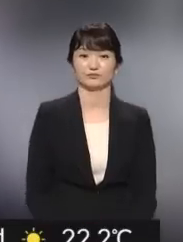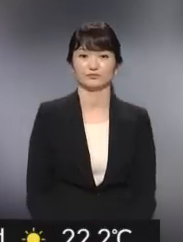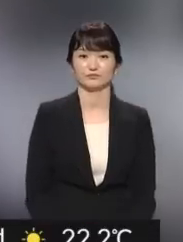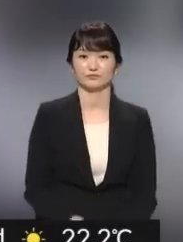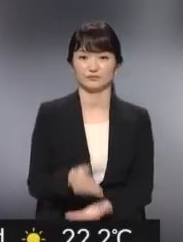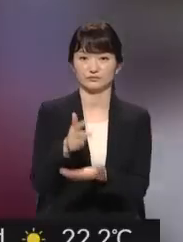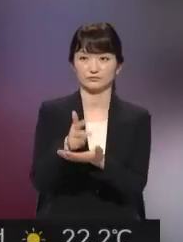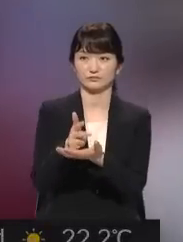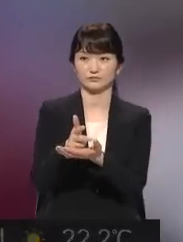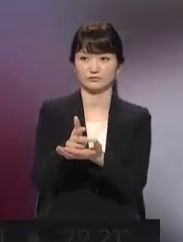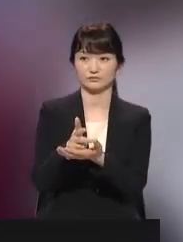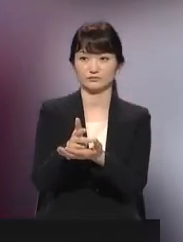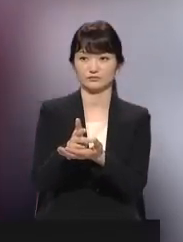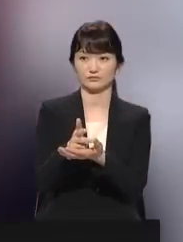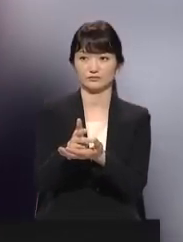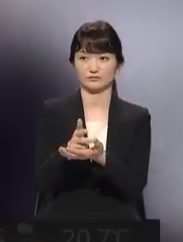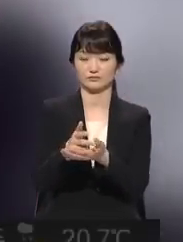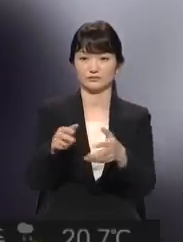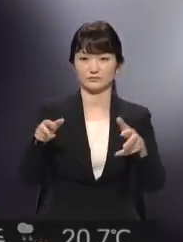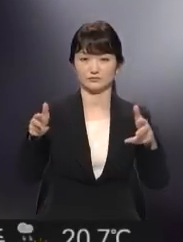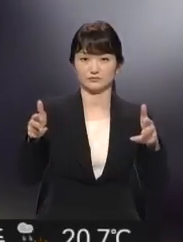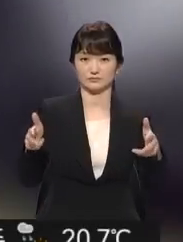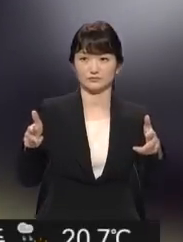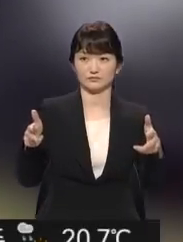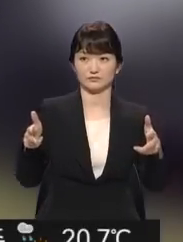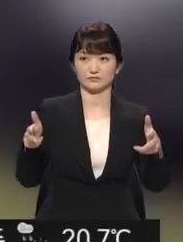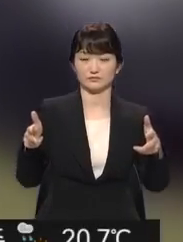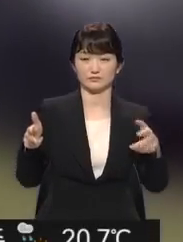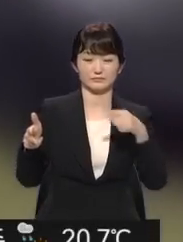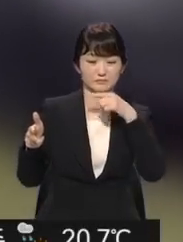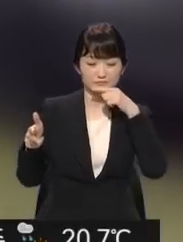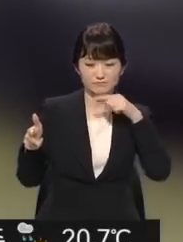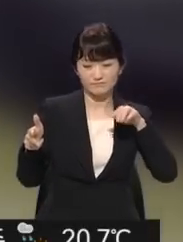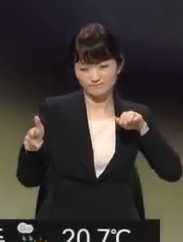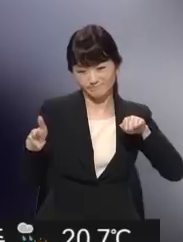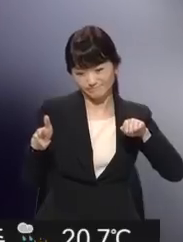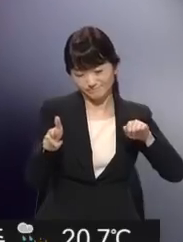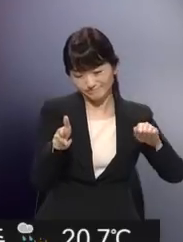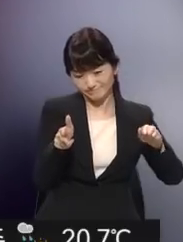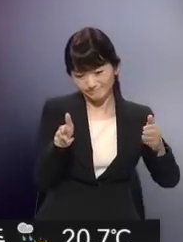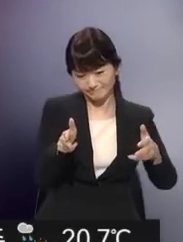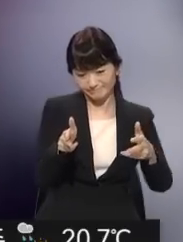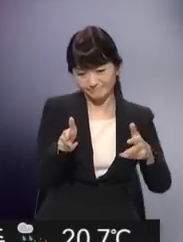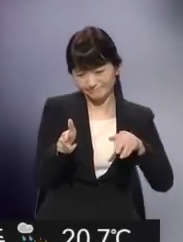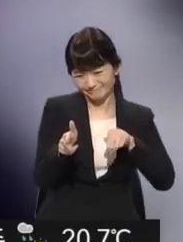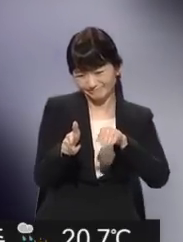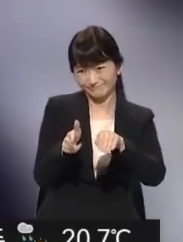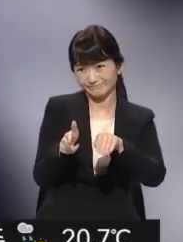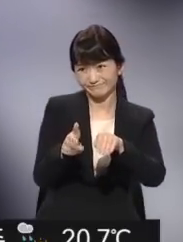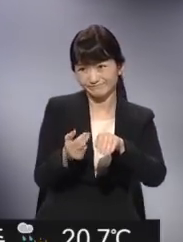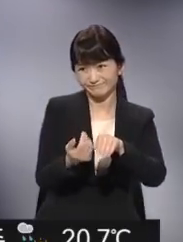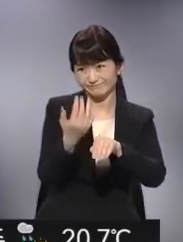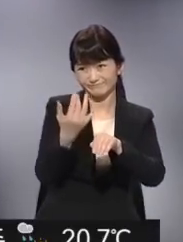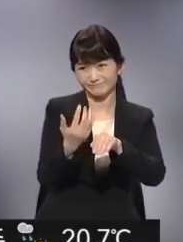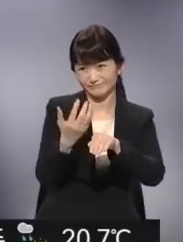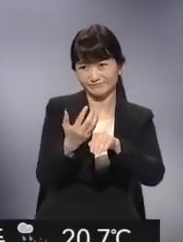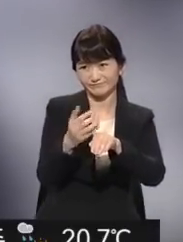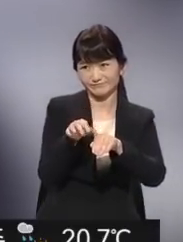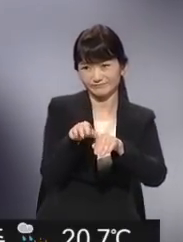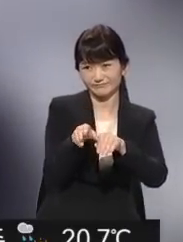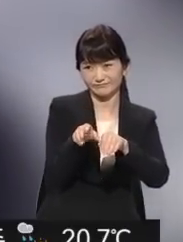네, 주차된 차들 사이로 빨간색 차 한 대가 뿌연 연기를 일으킵니다. 이걸 본 한 남성이 운전석으로 다가가서